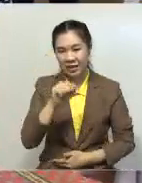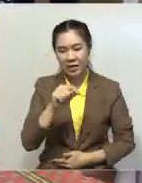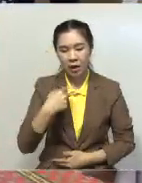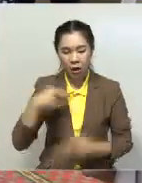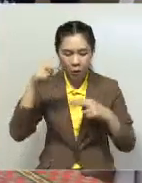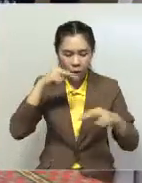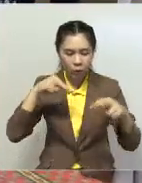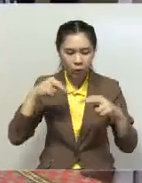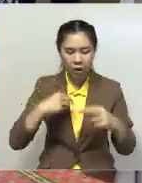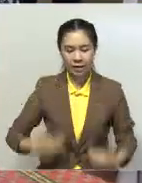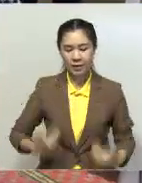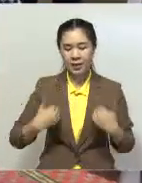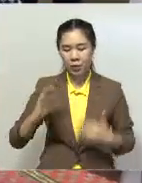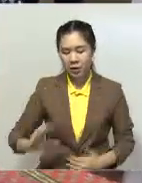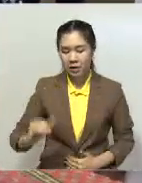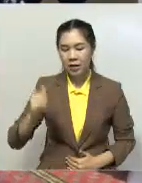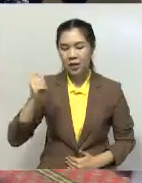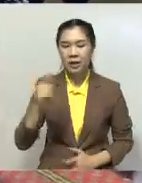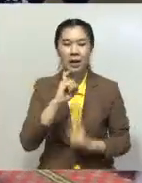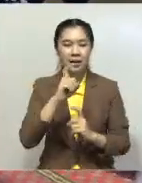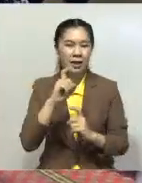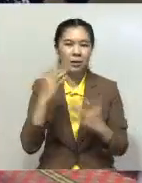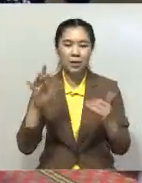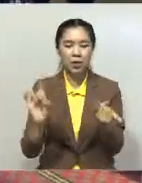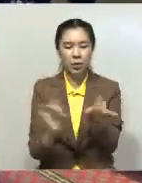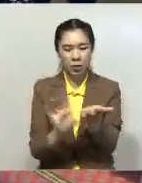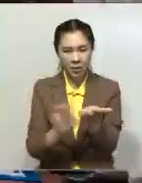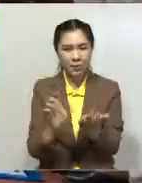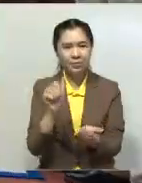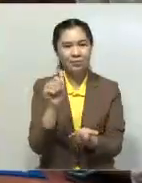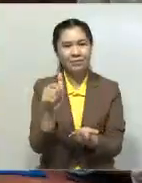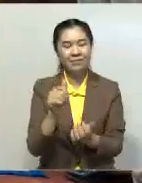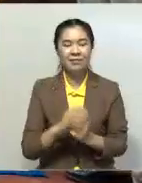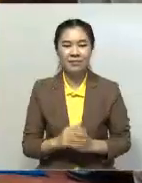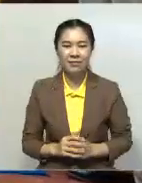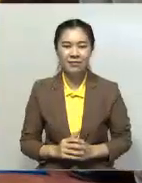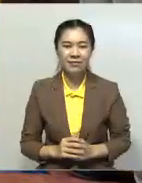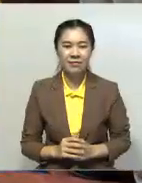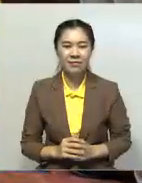ให้ทุกคนเนี่ยมีชีวิตความเป็นอยู่ที่ดีสะดวกปลอดภัยและมีคุณภาพชีวิตที่ดีต่อไปค่ะ